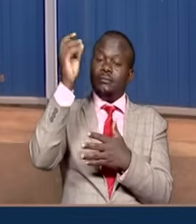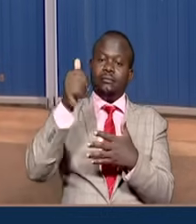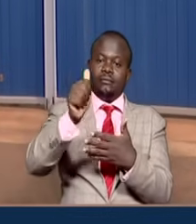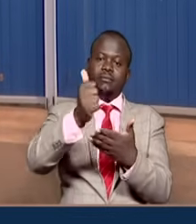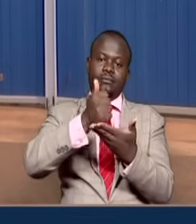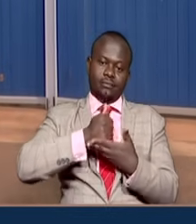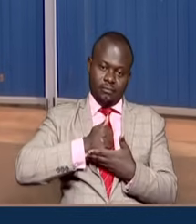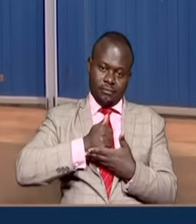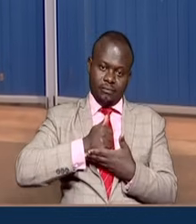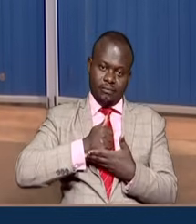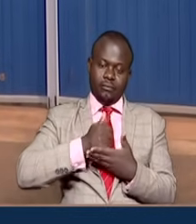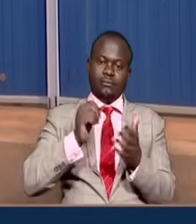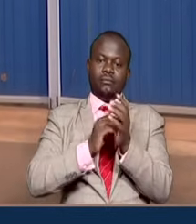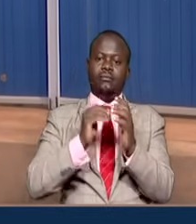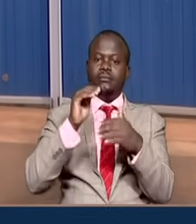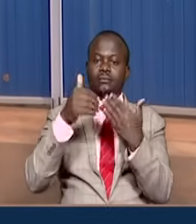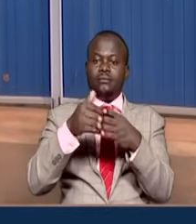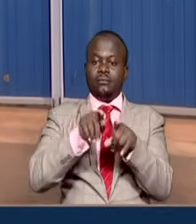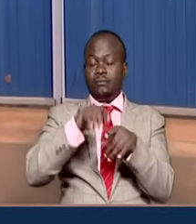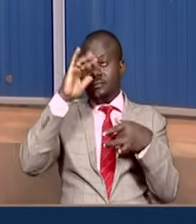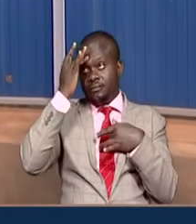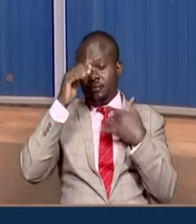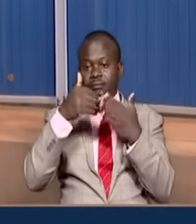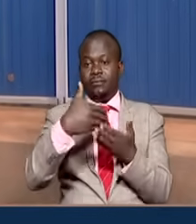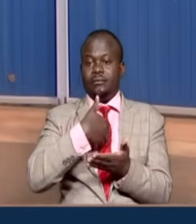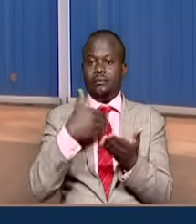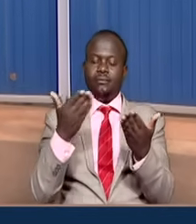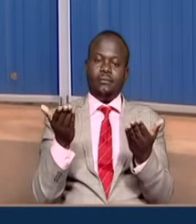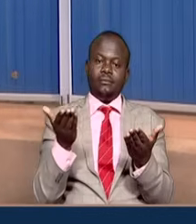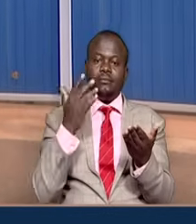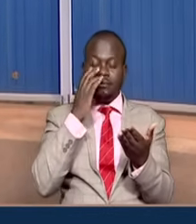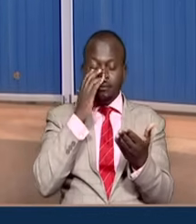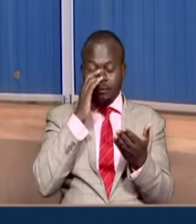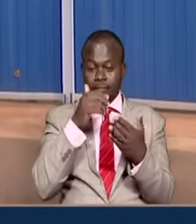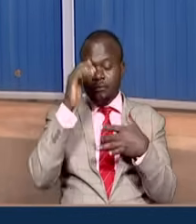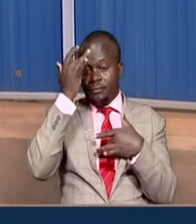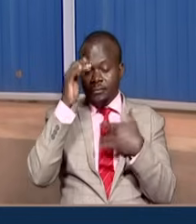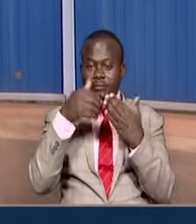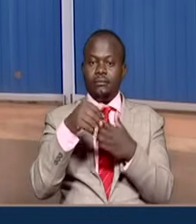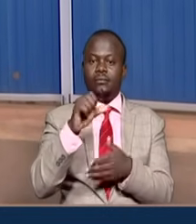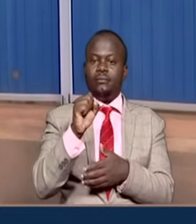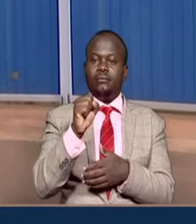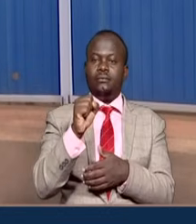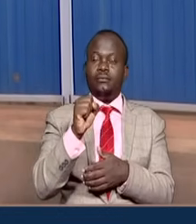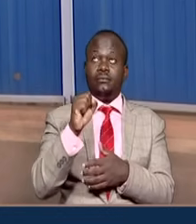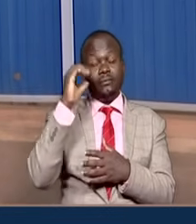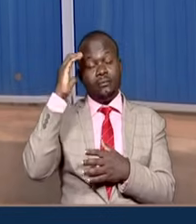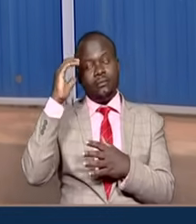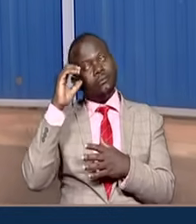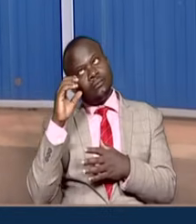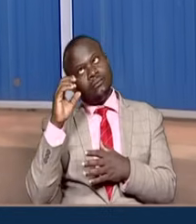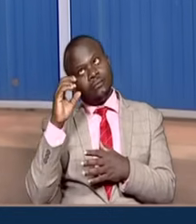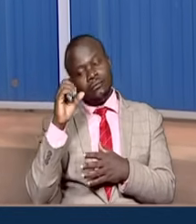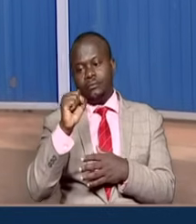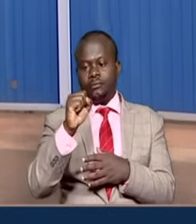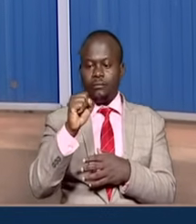zidufasha cyanke se nk'aba barwayi baba bagize bwa burwayi bita stroke kubera ko baba bakeneye guca